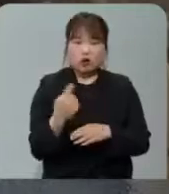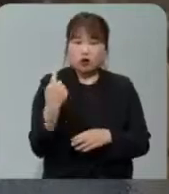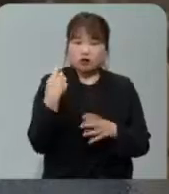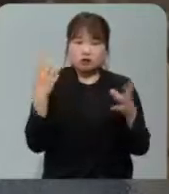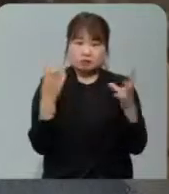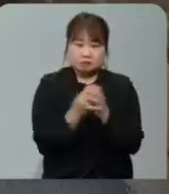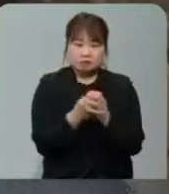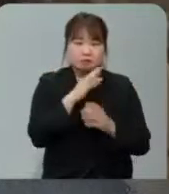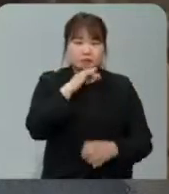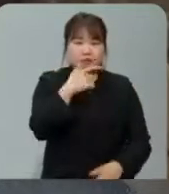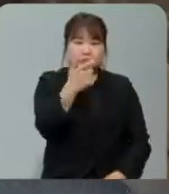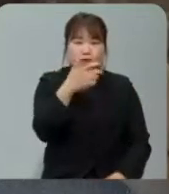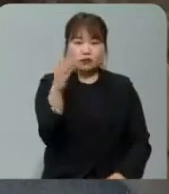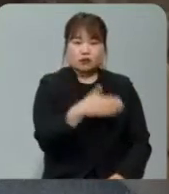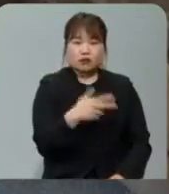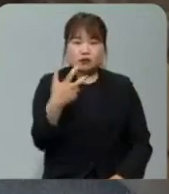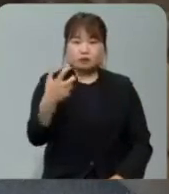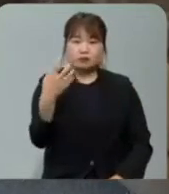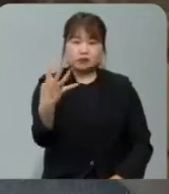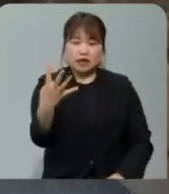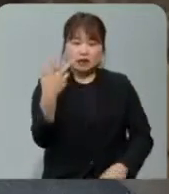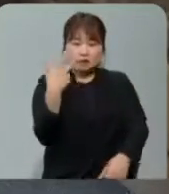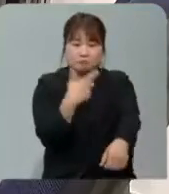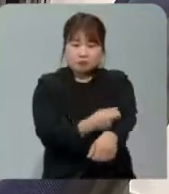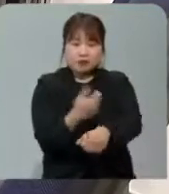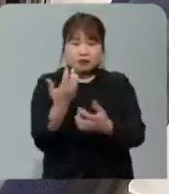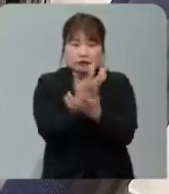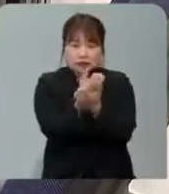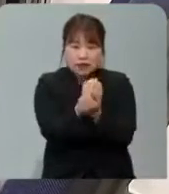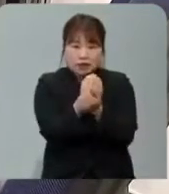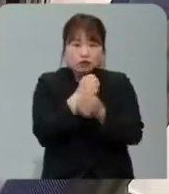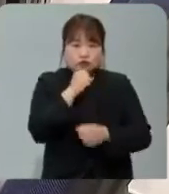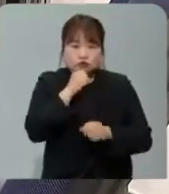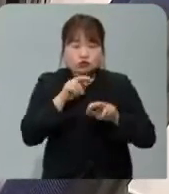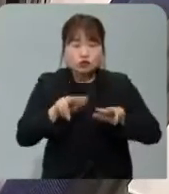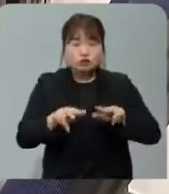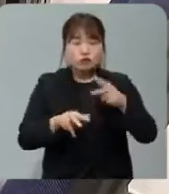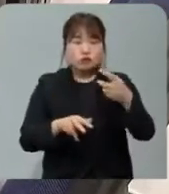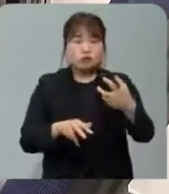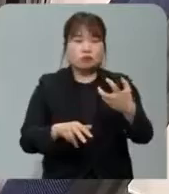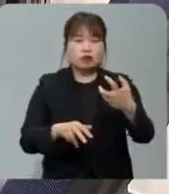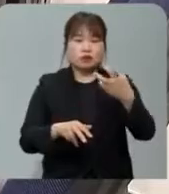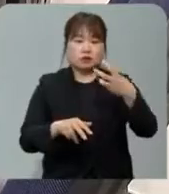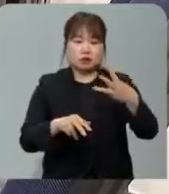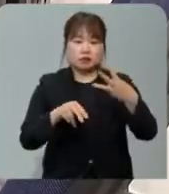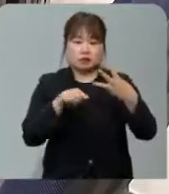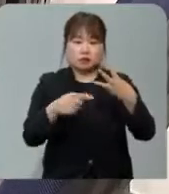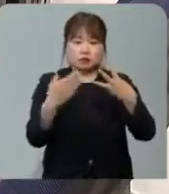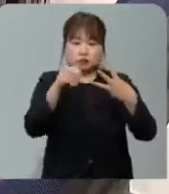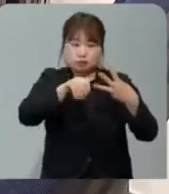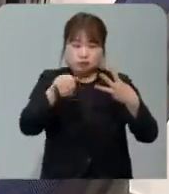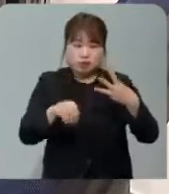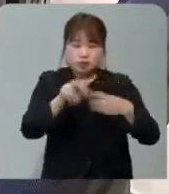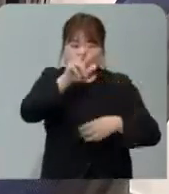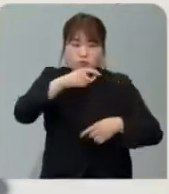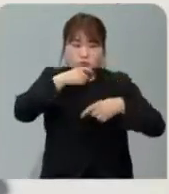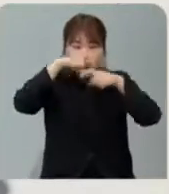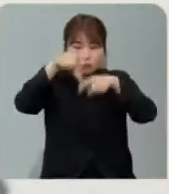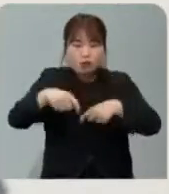충북의 60세부터 74세의 백신 접종 예약률은 83.9%로 전국 평균보다